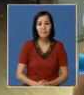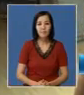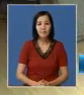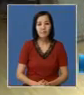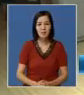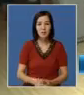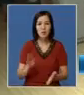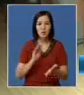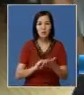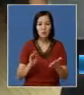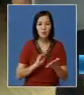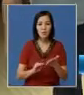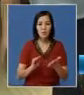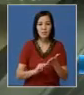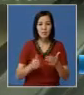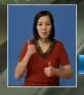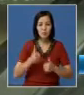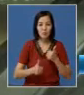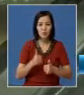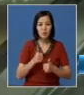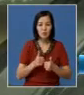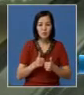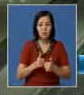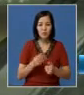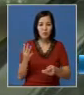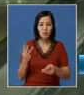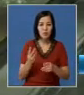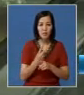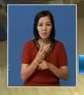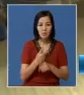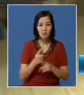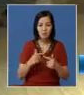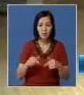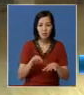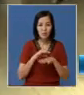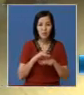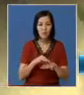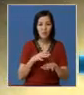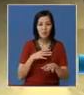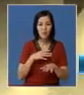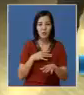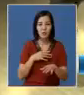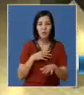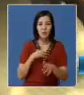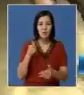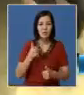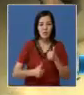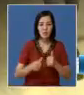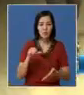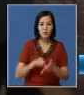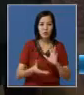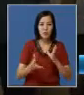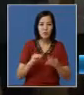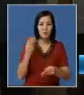Қосыңыр журналистер арасында боулингтен өткен сайыс осымен екінші мәрте ұйымдастырылып отыр. Қатысушылардың жалпы саны